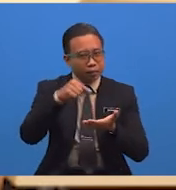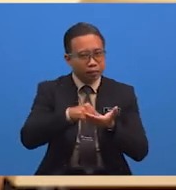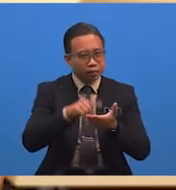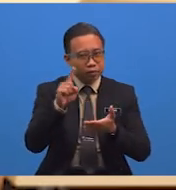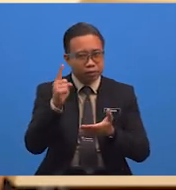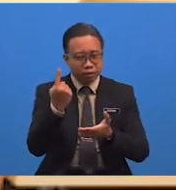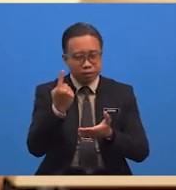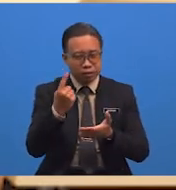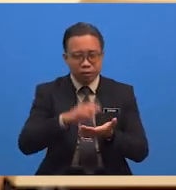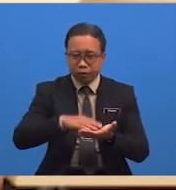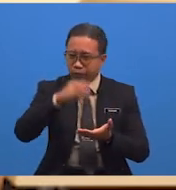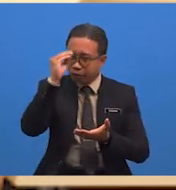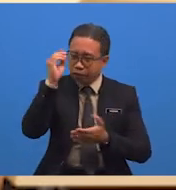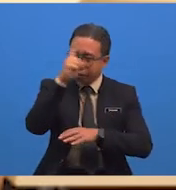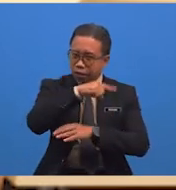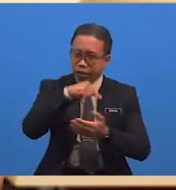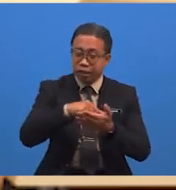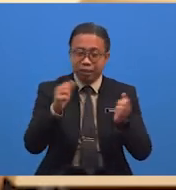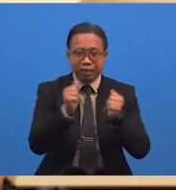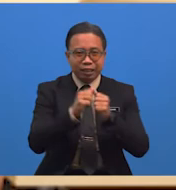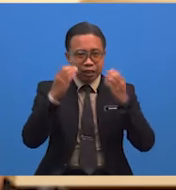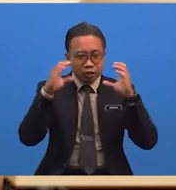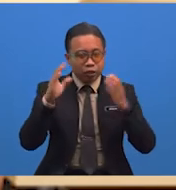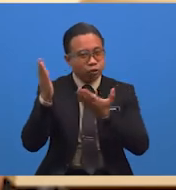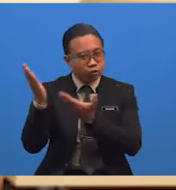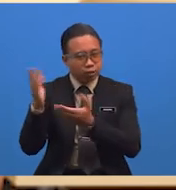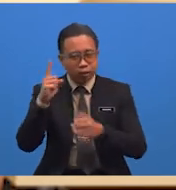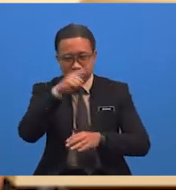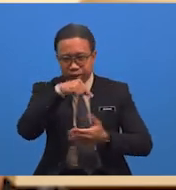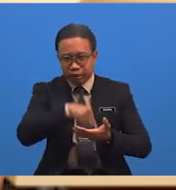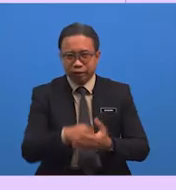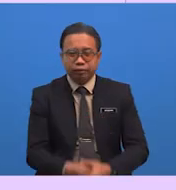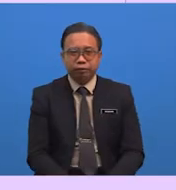sini sahaja pembelajaran bersama cikgu hari ini.